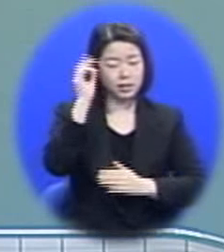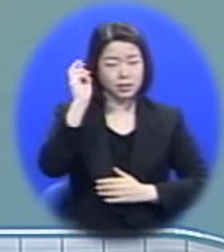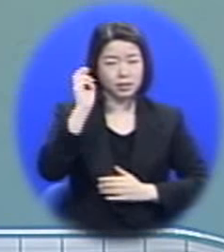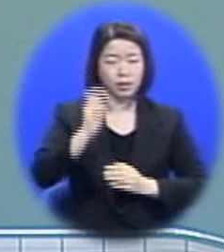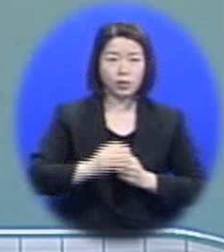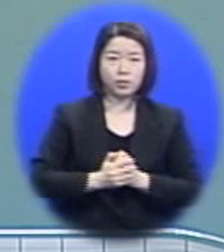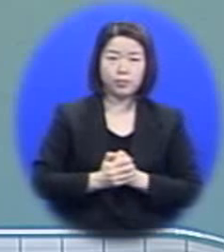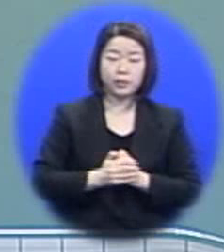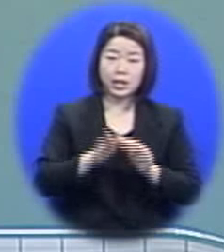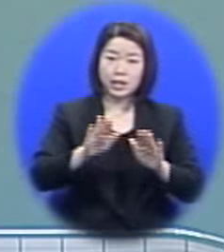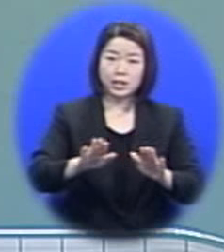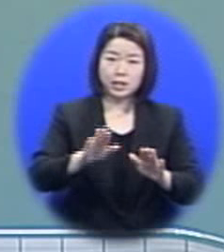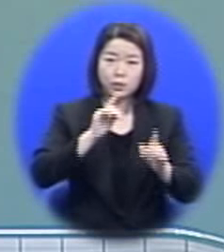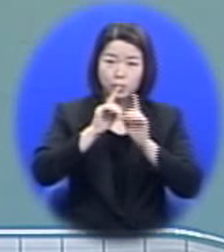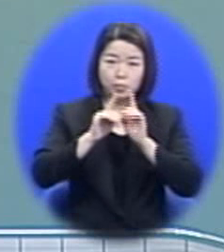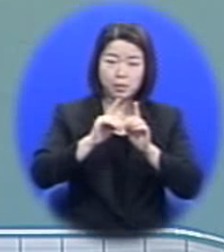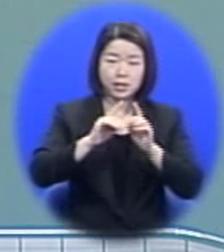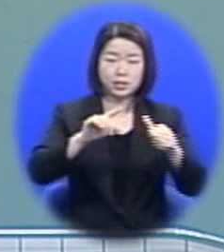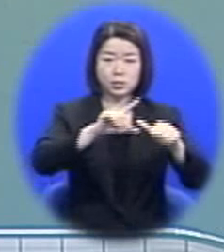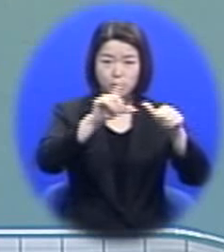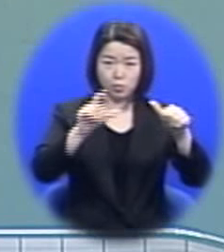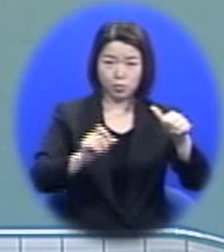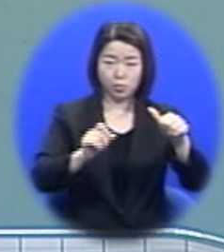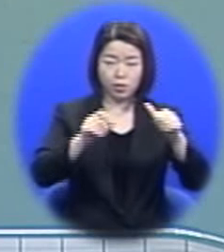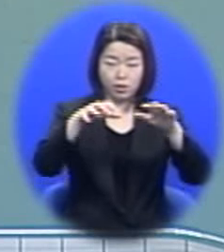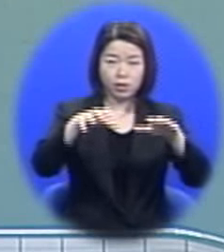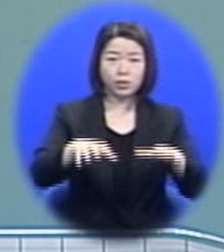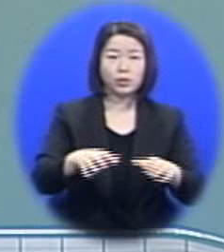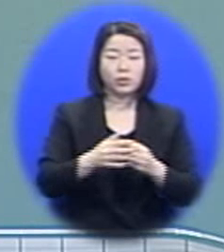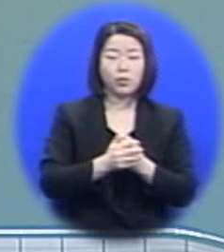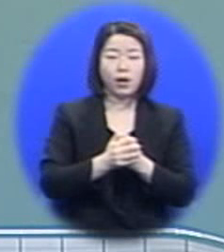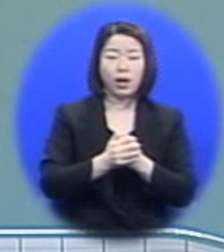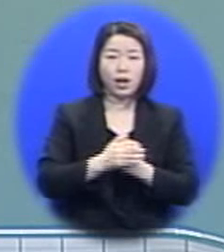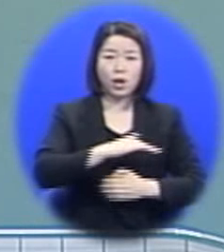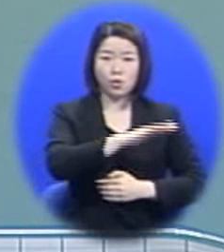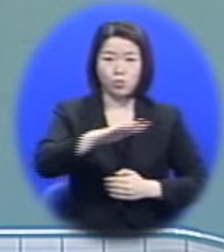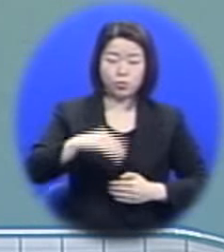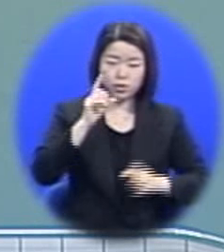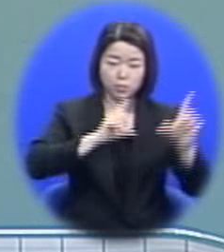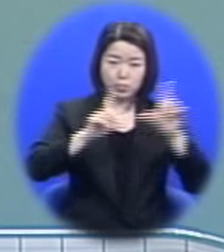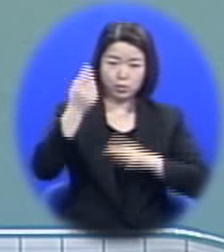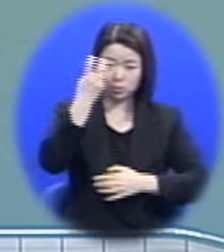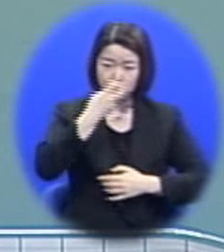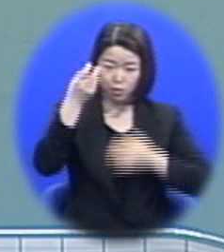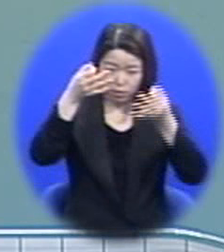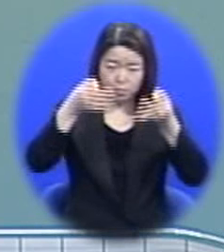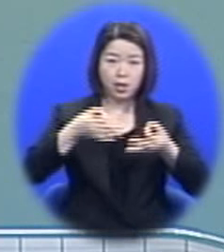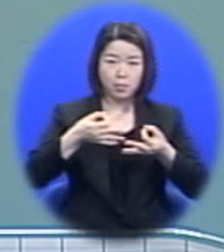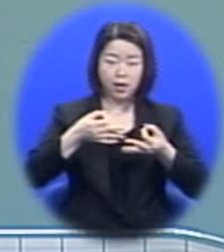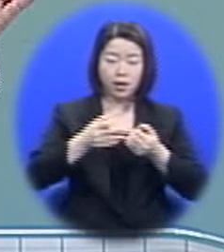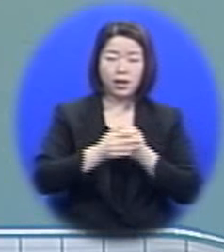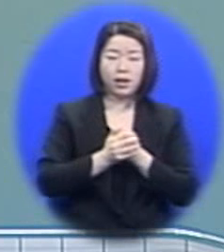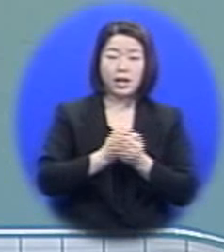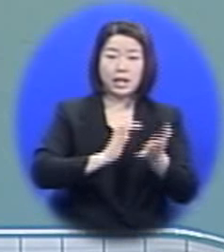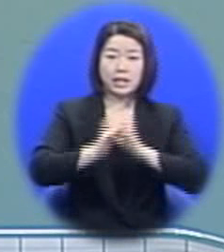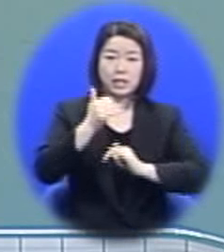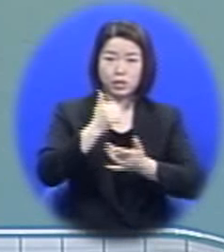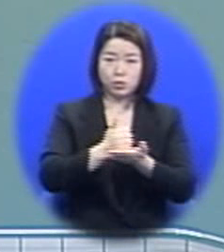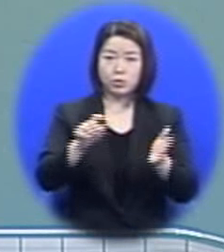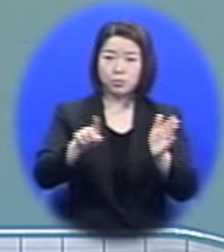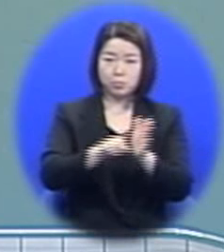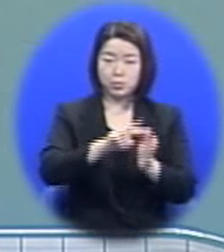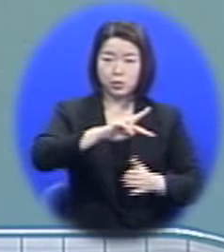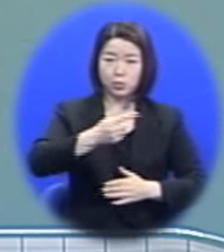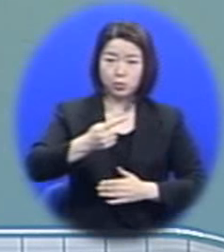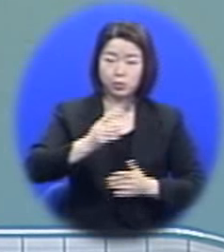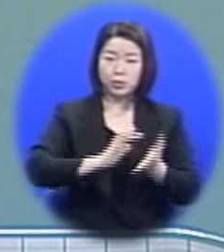5월 한 달 동안 말씀 앞에서 우리를 점검해 보자는 겁니다. 정말 예수님을 믿어도 예수님이 우리 가정을